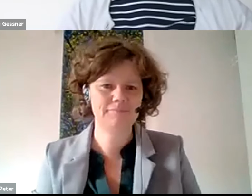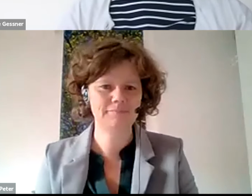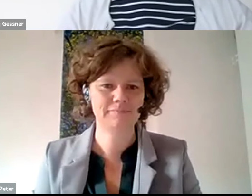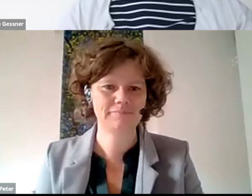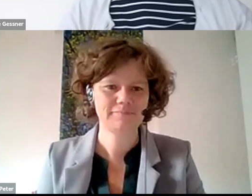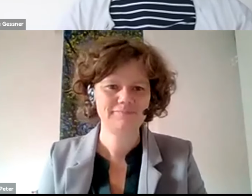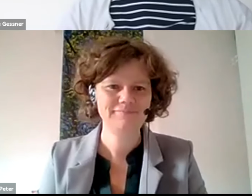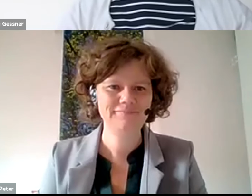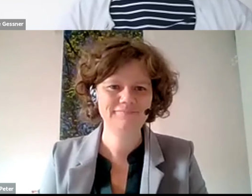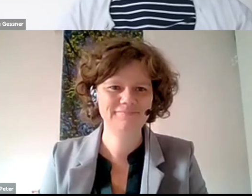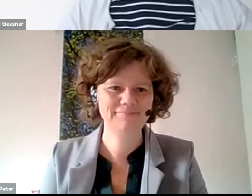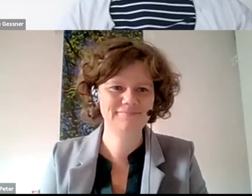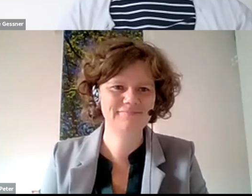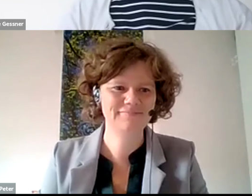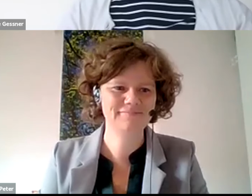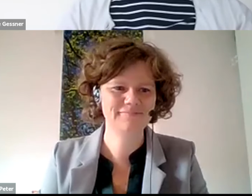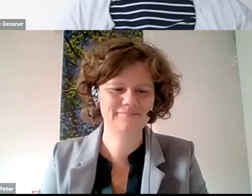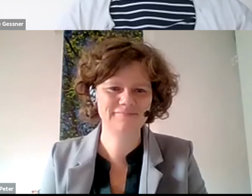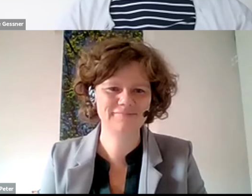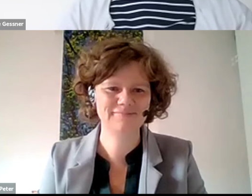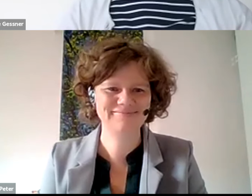Ah ja, Annemarie, sehr gut.